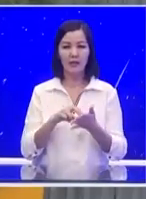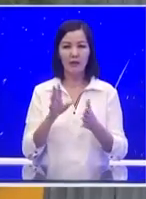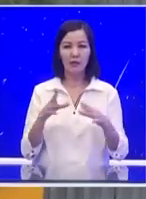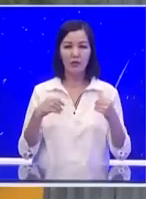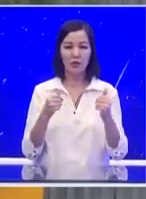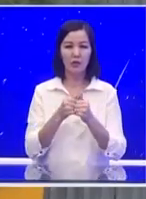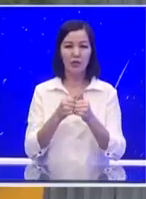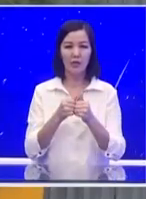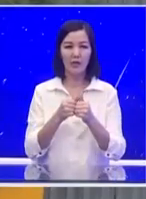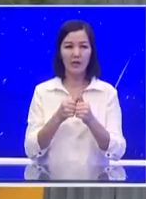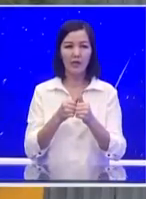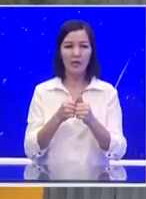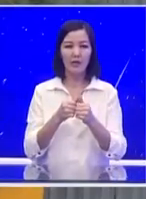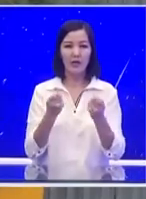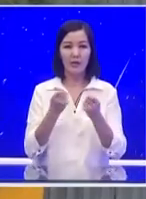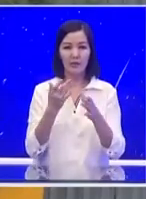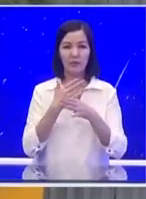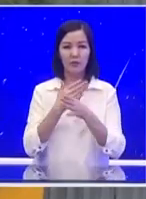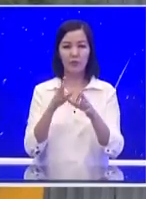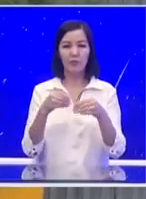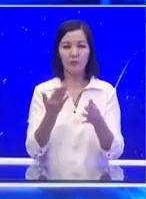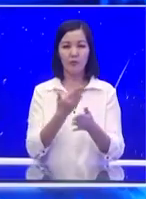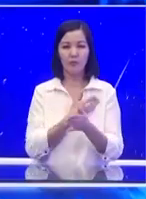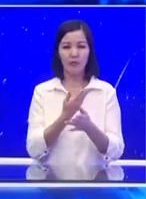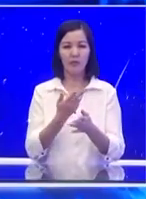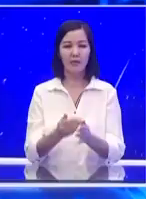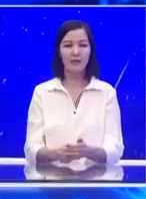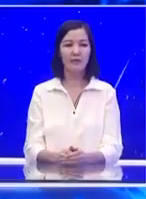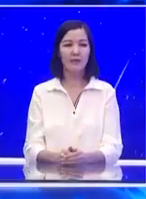жанұяларына қандай да бір көмегіміз көрсету мақсатымыз.